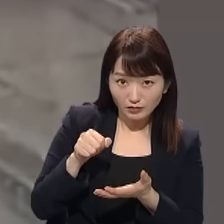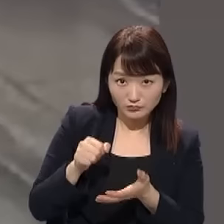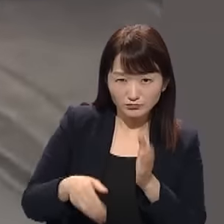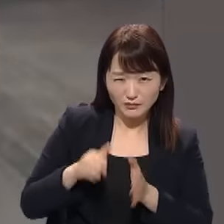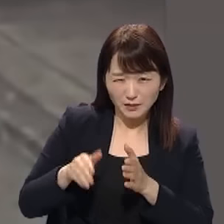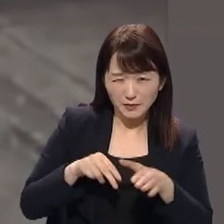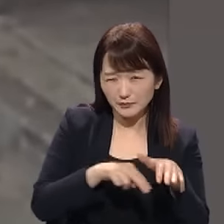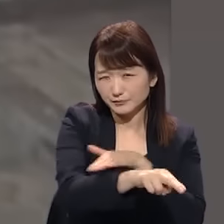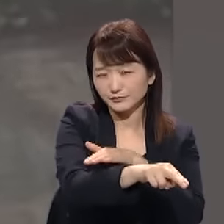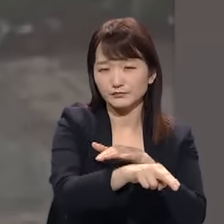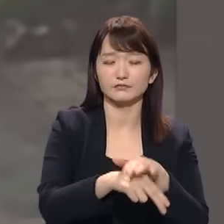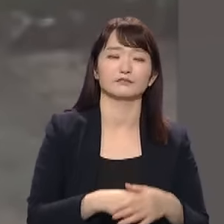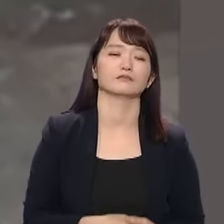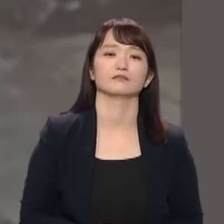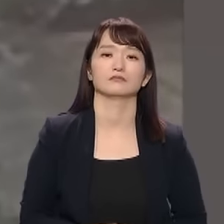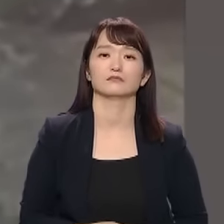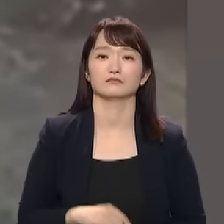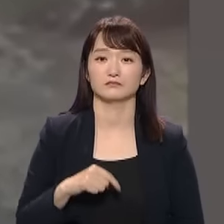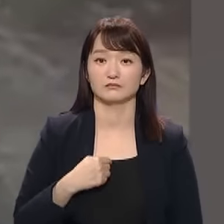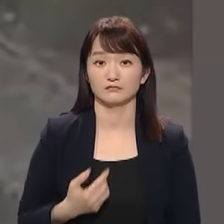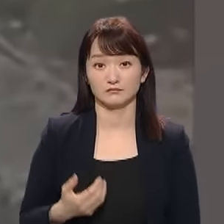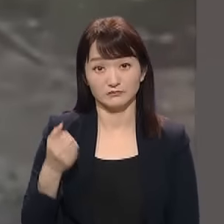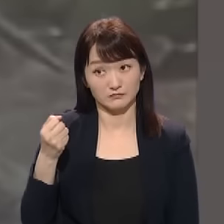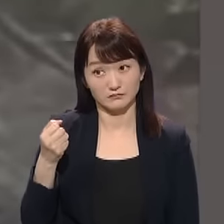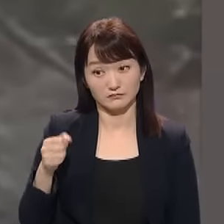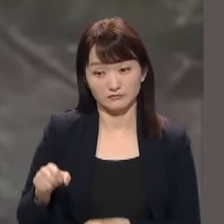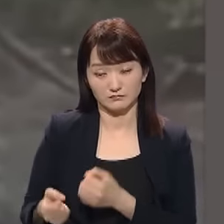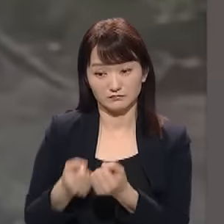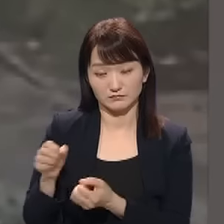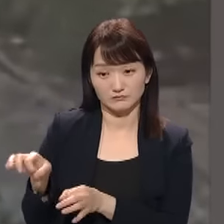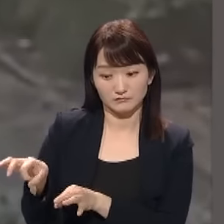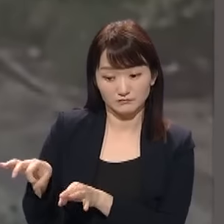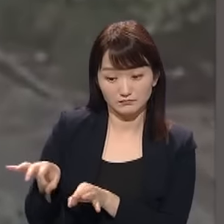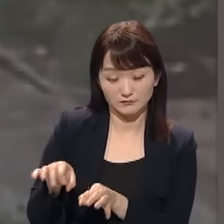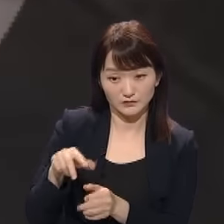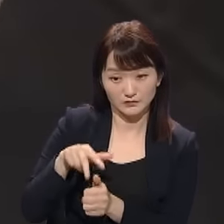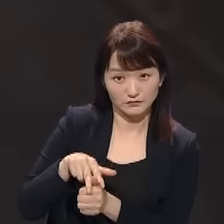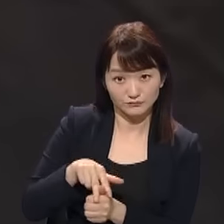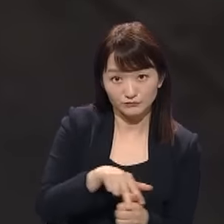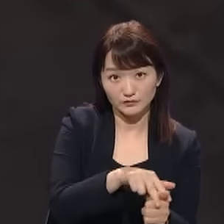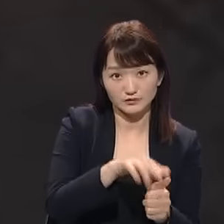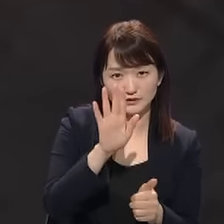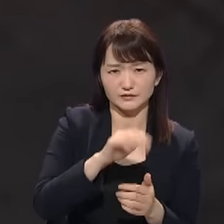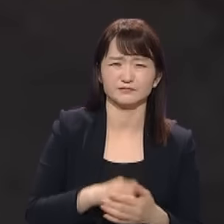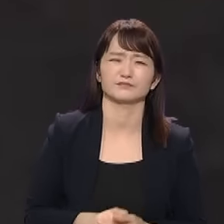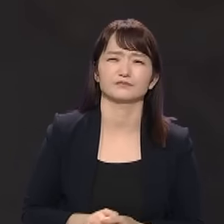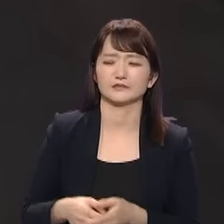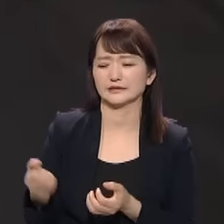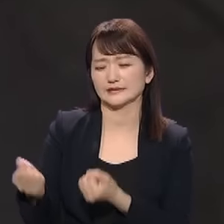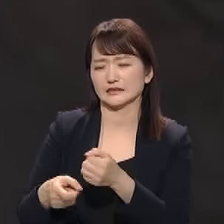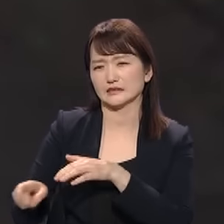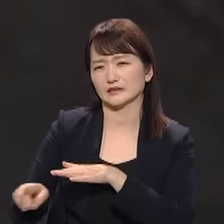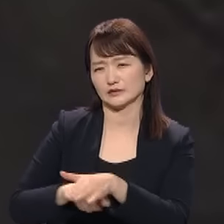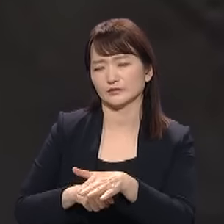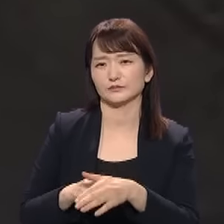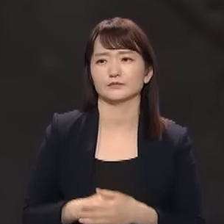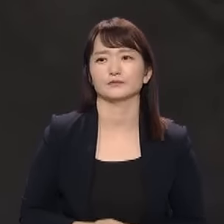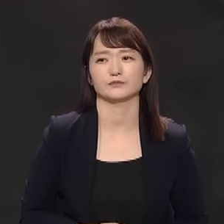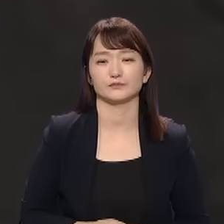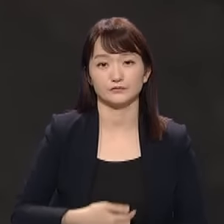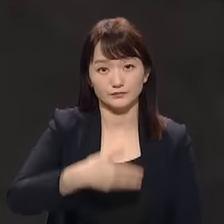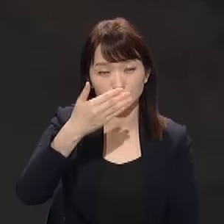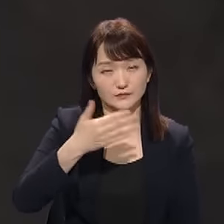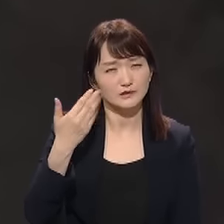빠르게 사라집니다. 자, 자기 거라면 타고 갔겠죠. 왜 들고 갔을까요? 절도 사건이기 때문입니다. 지금 보신 영상